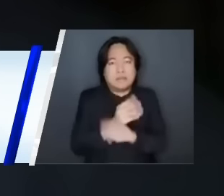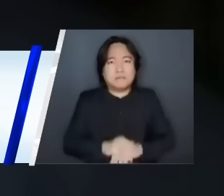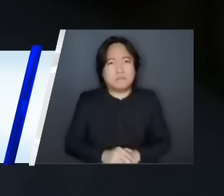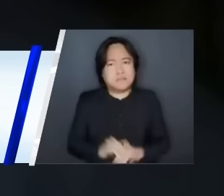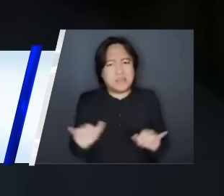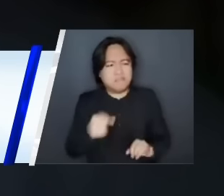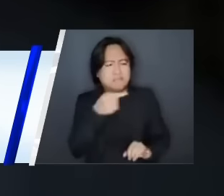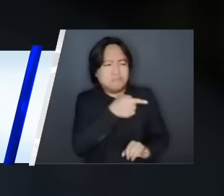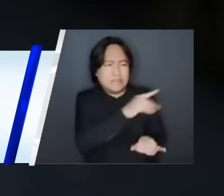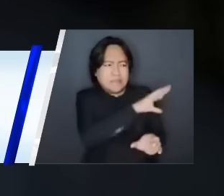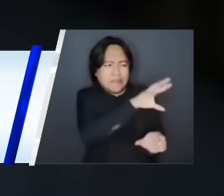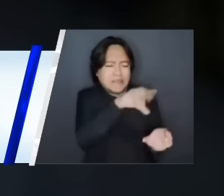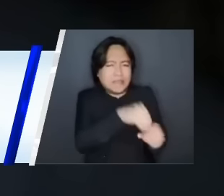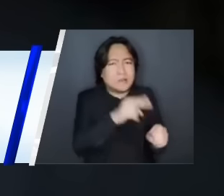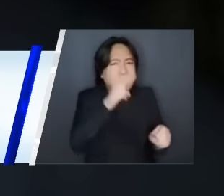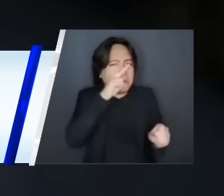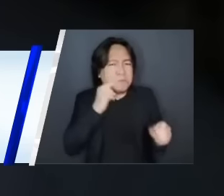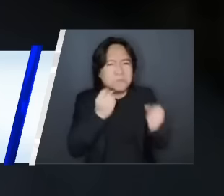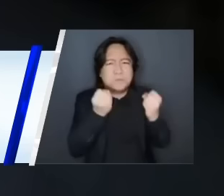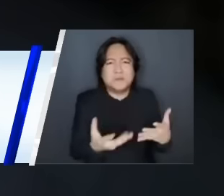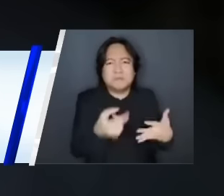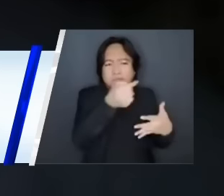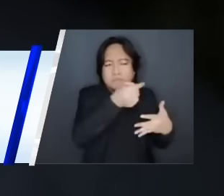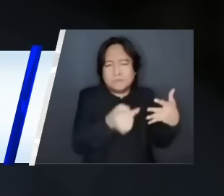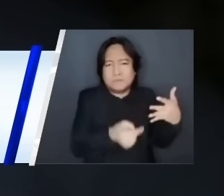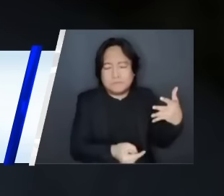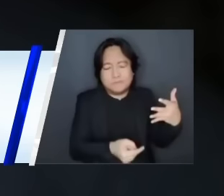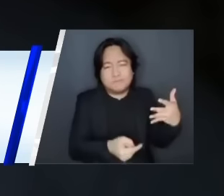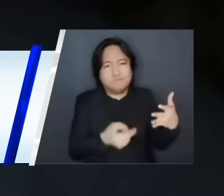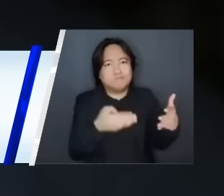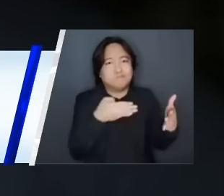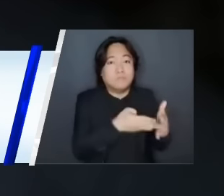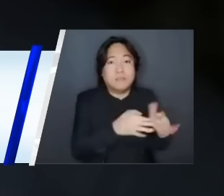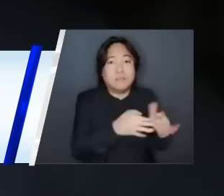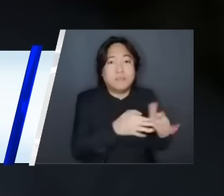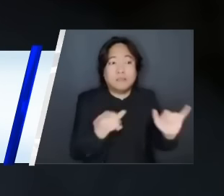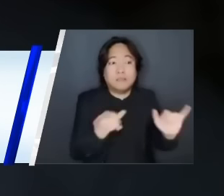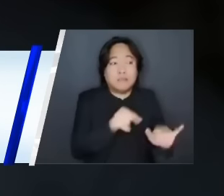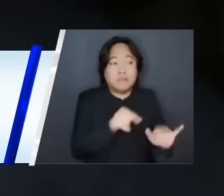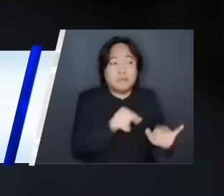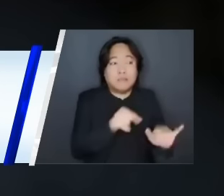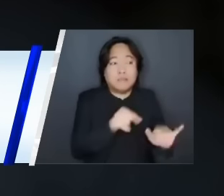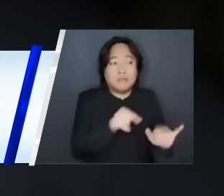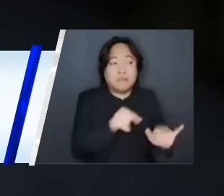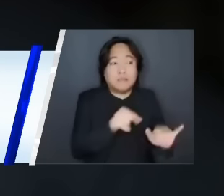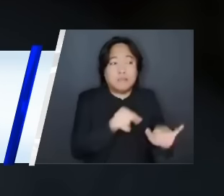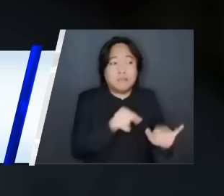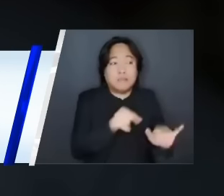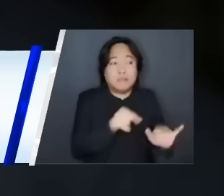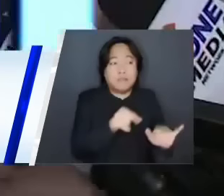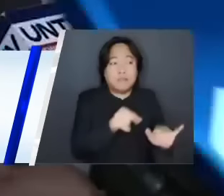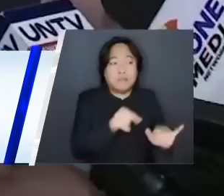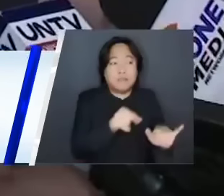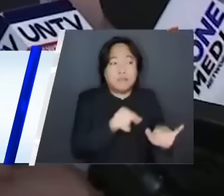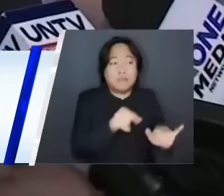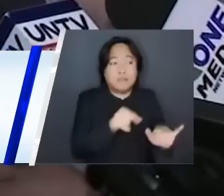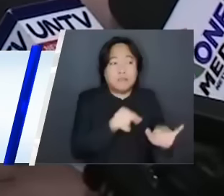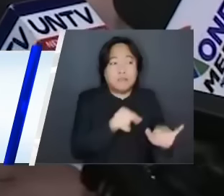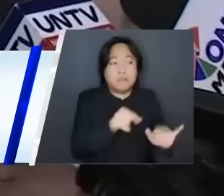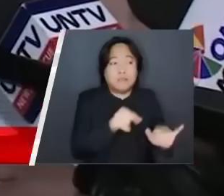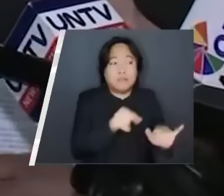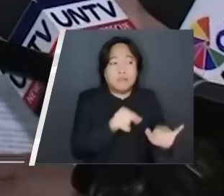buhay ng Pangulo sa Zoom press con niya noong November 23, napapasok daw sa betrayal of public trust at high crimes. Among the